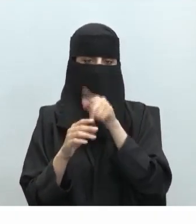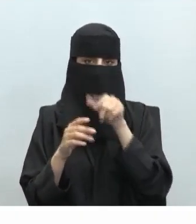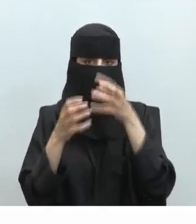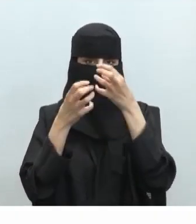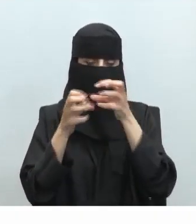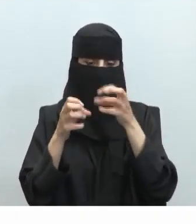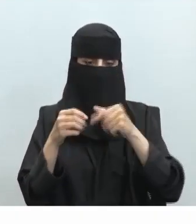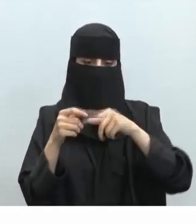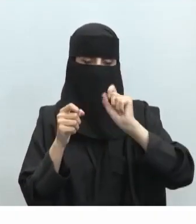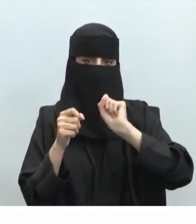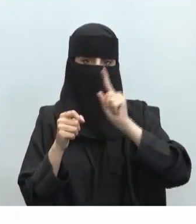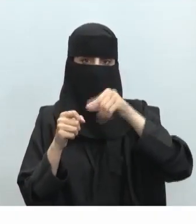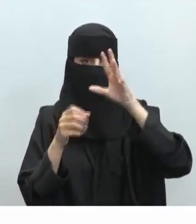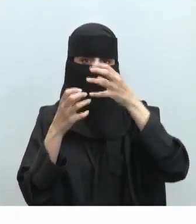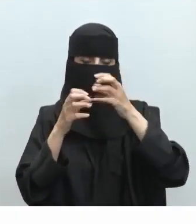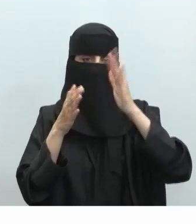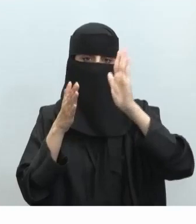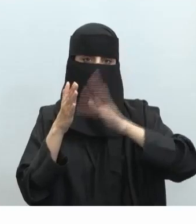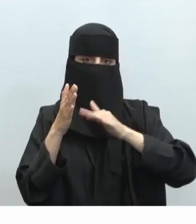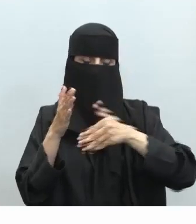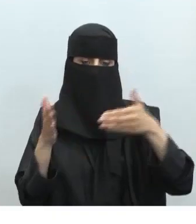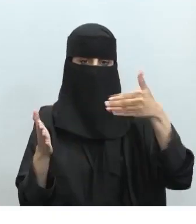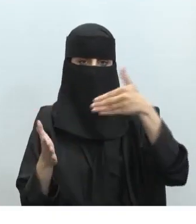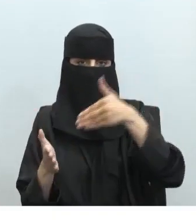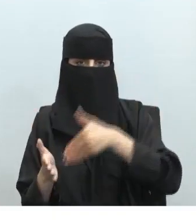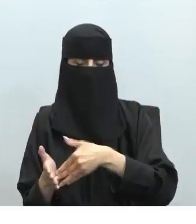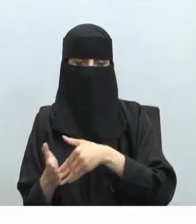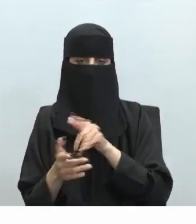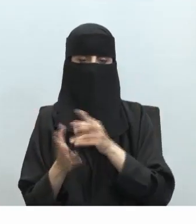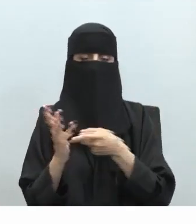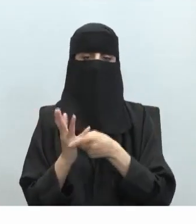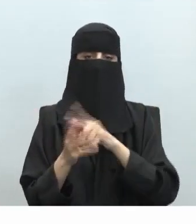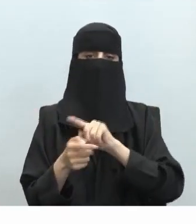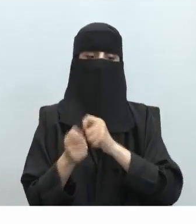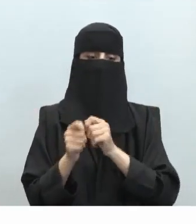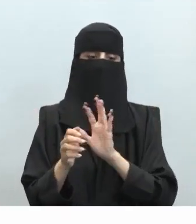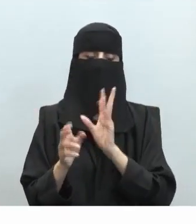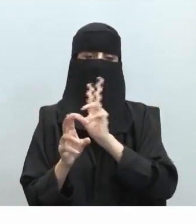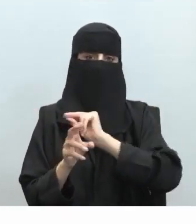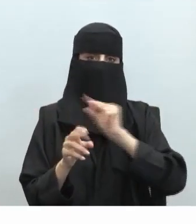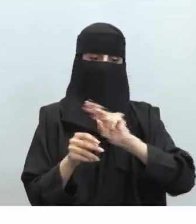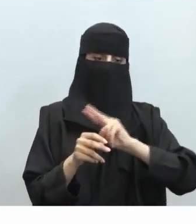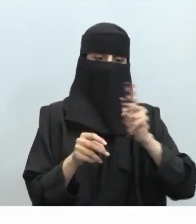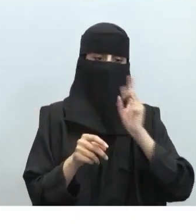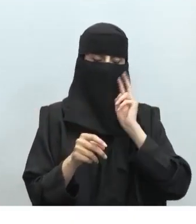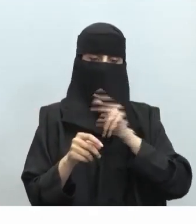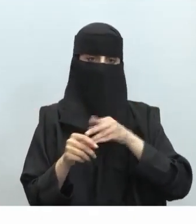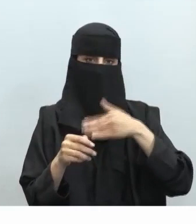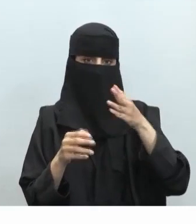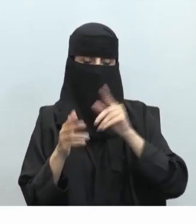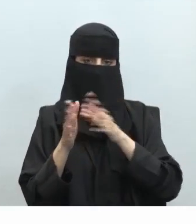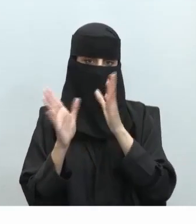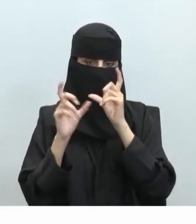انفصال في المرحله الاولى جميع الخلايا الاربعه الناتجه في الناتج النهائي سوف تتاثر على عكس الامر عندما يكون عدم الانفصال في المرحله